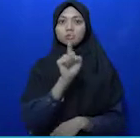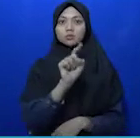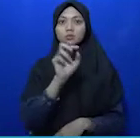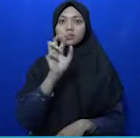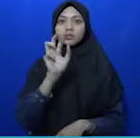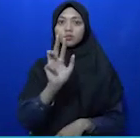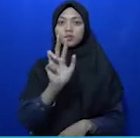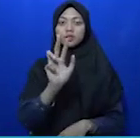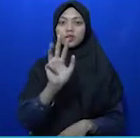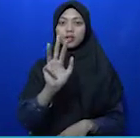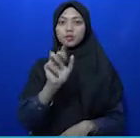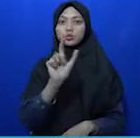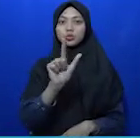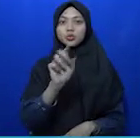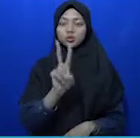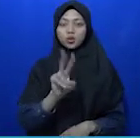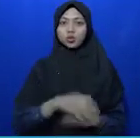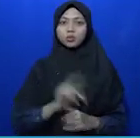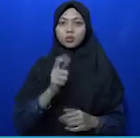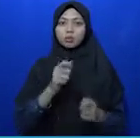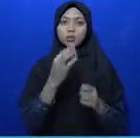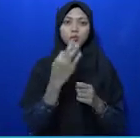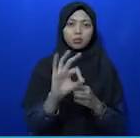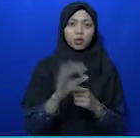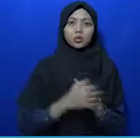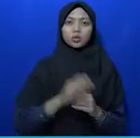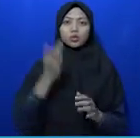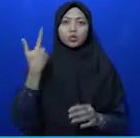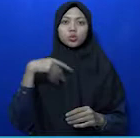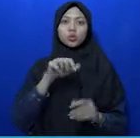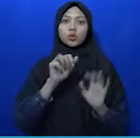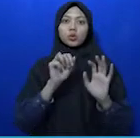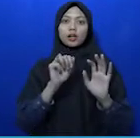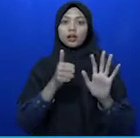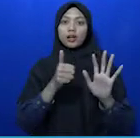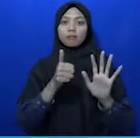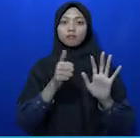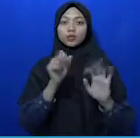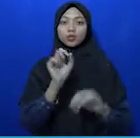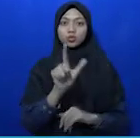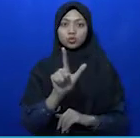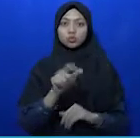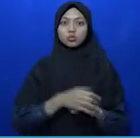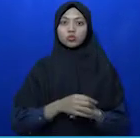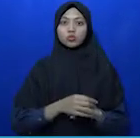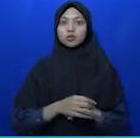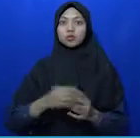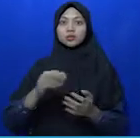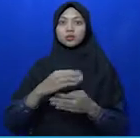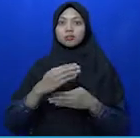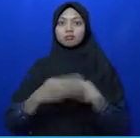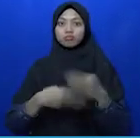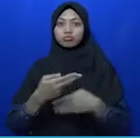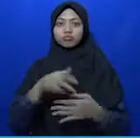diperbarui? Karena pada waktu tahun 67 itu mereka menggunakan, tidak menggunakan hukum Indonesia, artinya berbadan hukumnya berbadan hukum